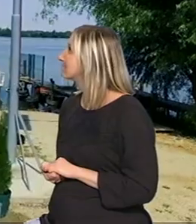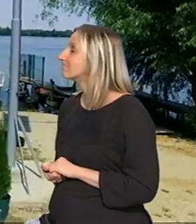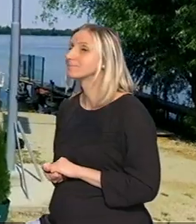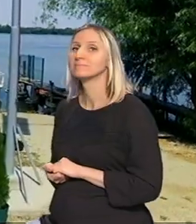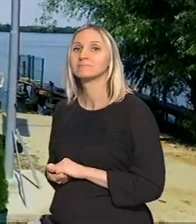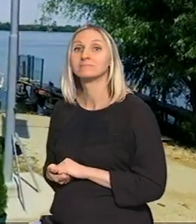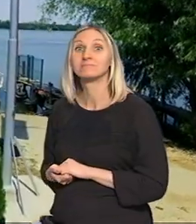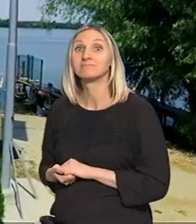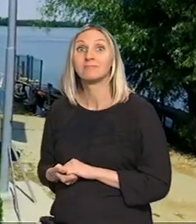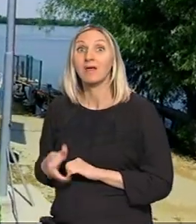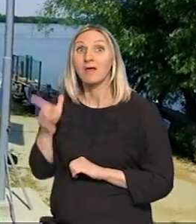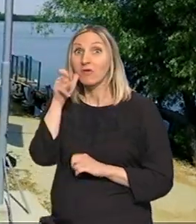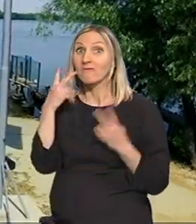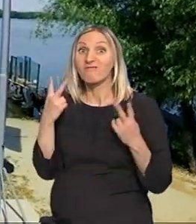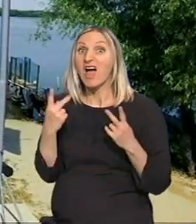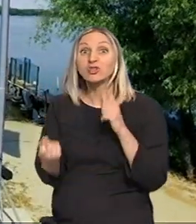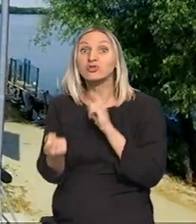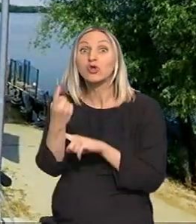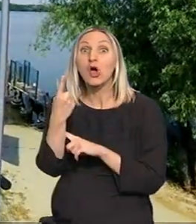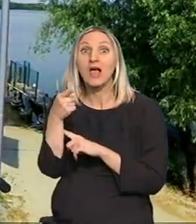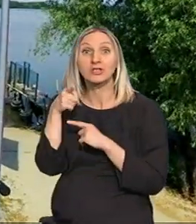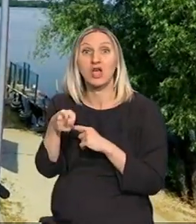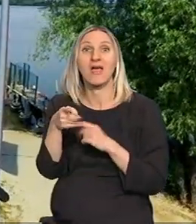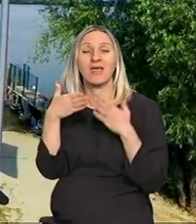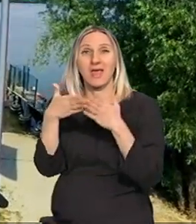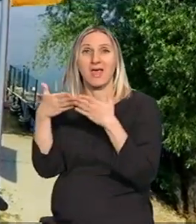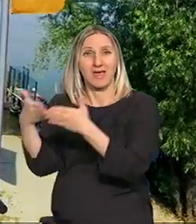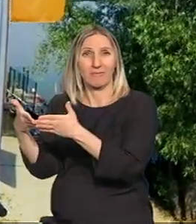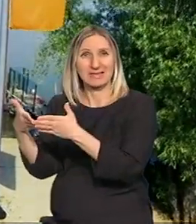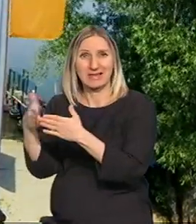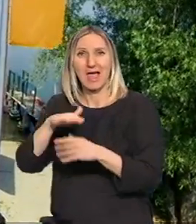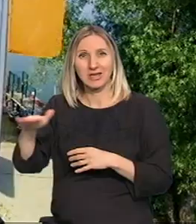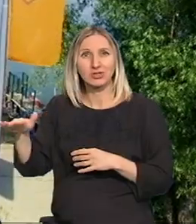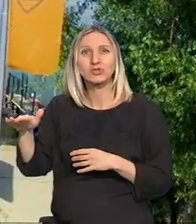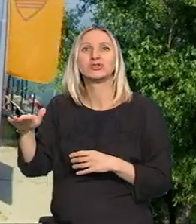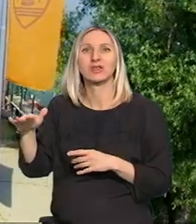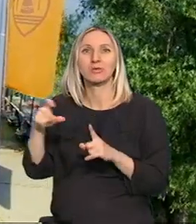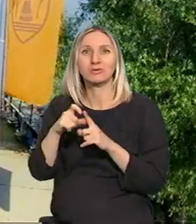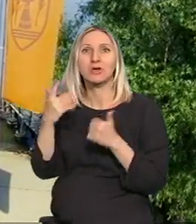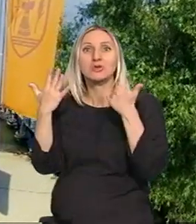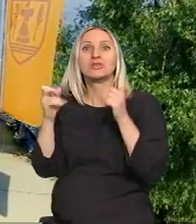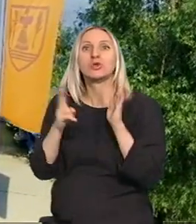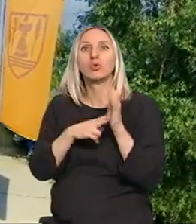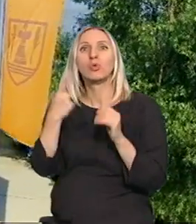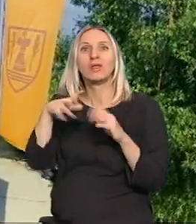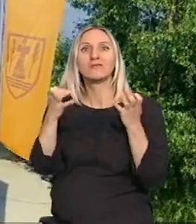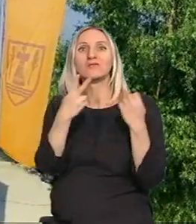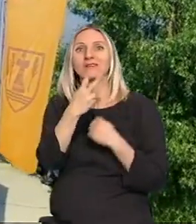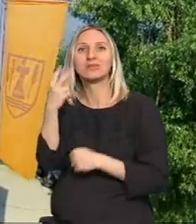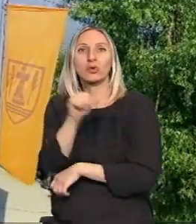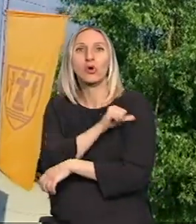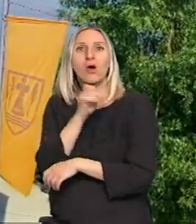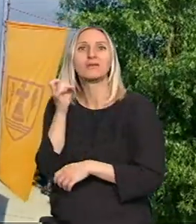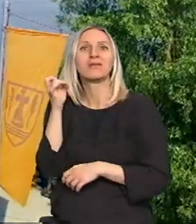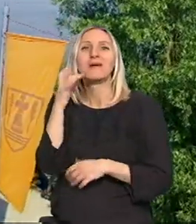Izuzetan događaj ovde na Dubrovačkom pristaništu odigrao se 6. juna 1922. godine, kada